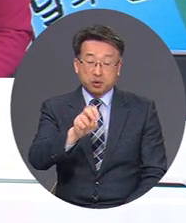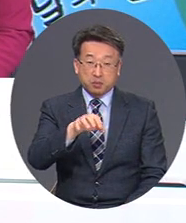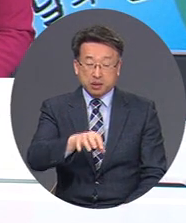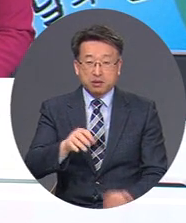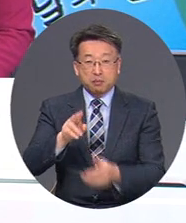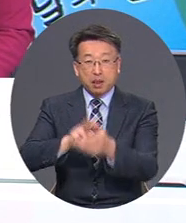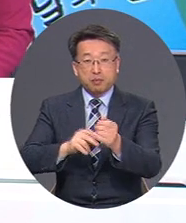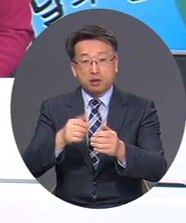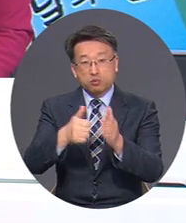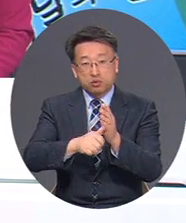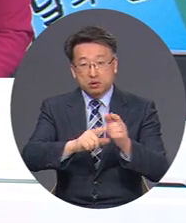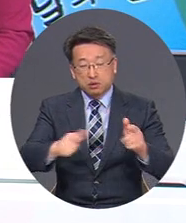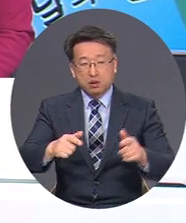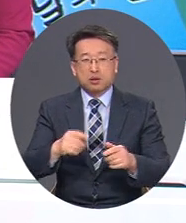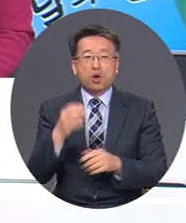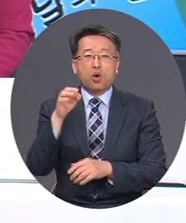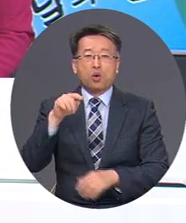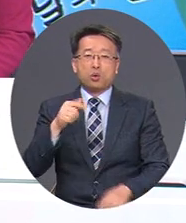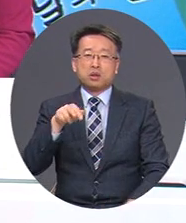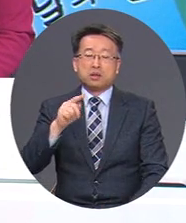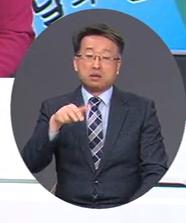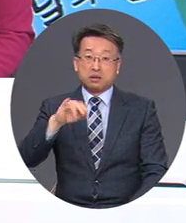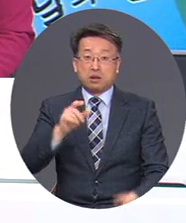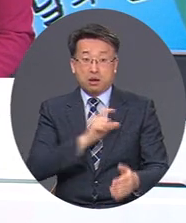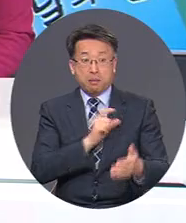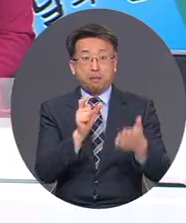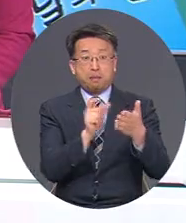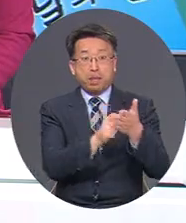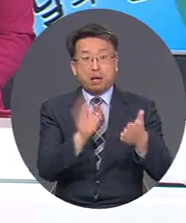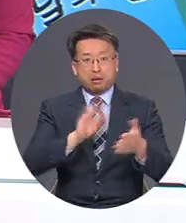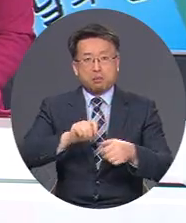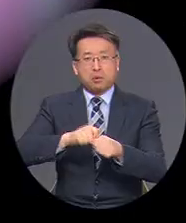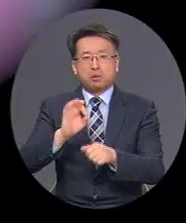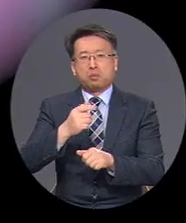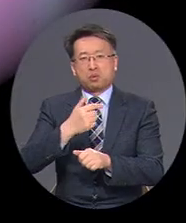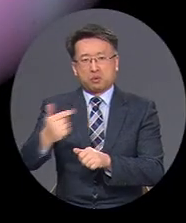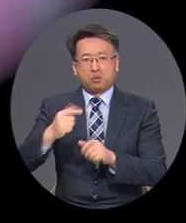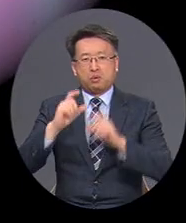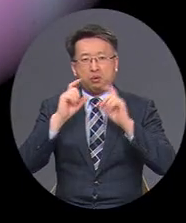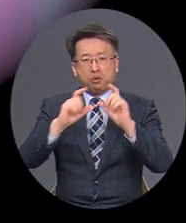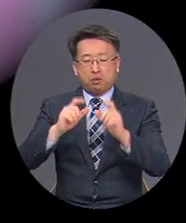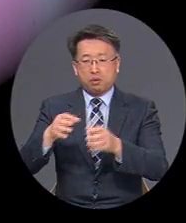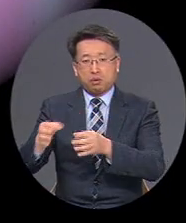폭탄을 맞게 됐습니다. 정영민 기자의 단독 보도입니다.